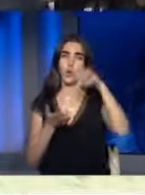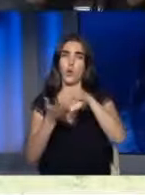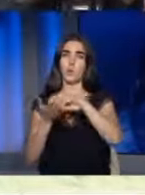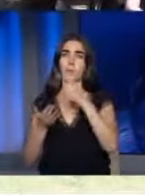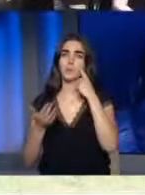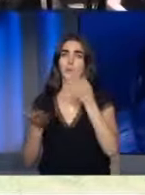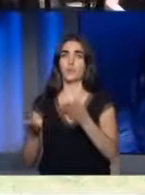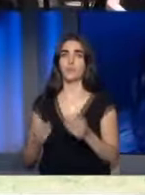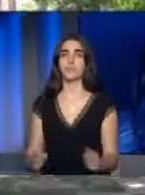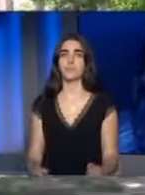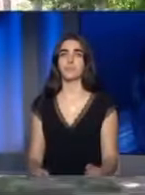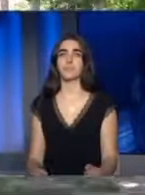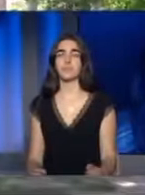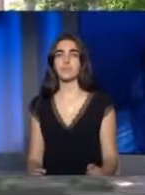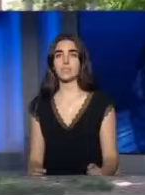اهل